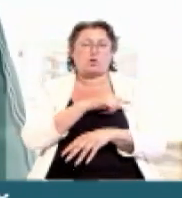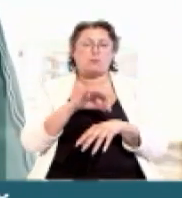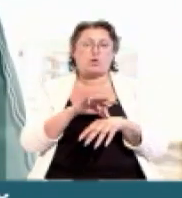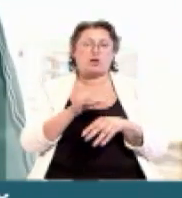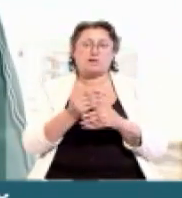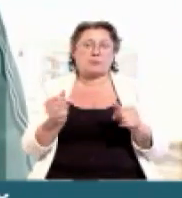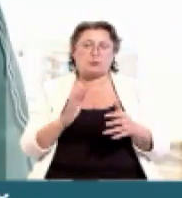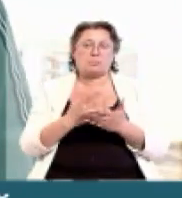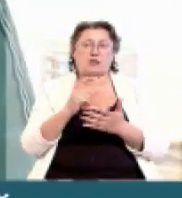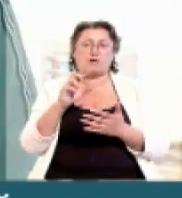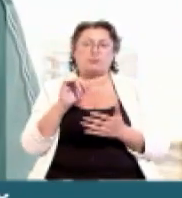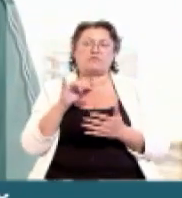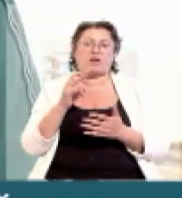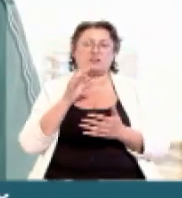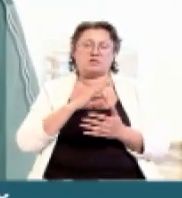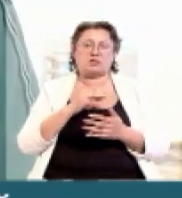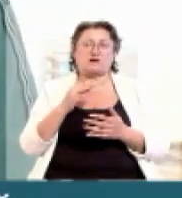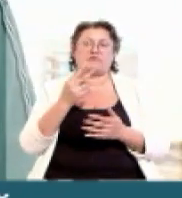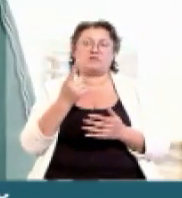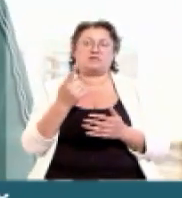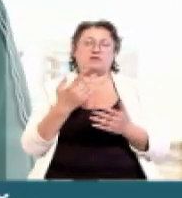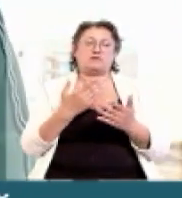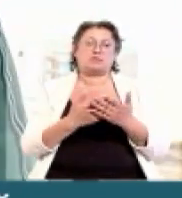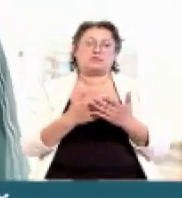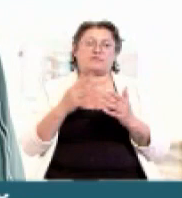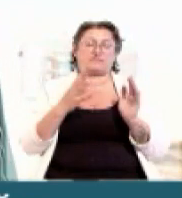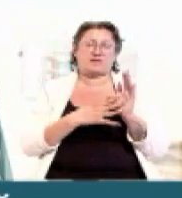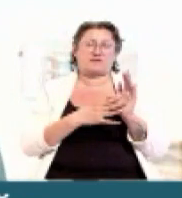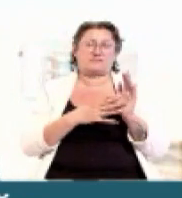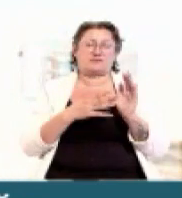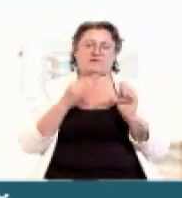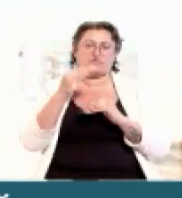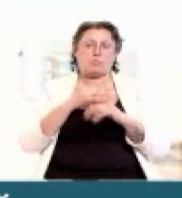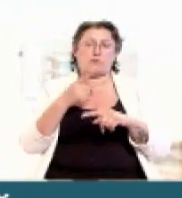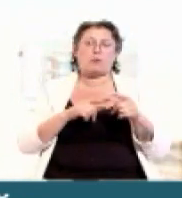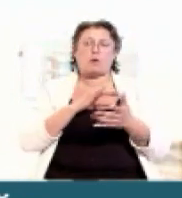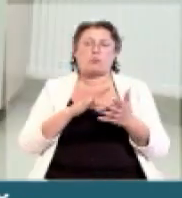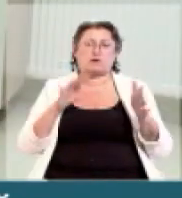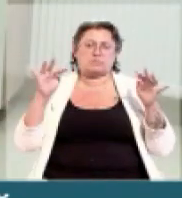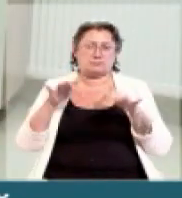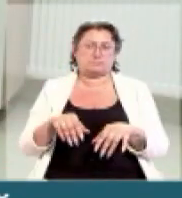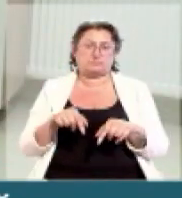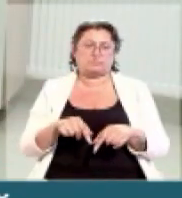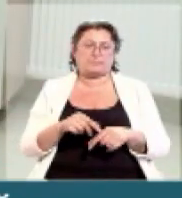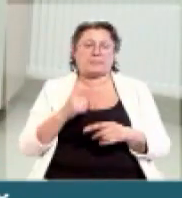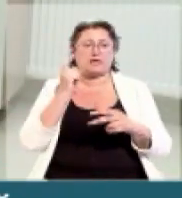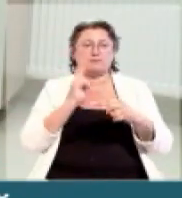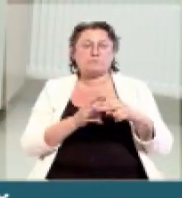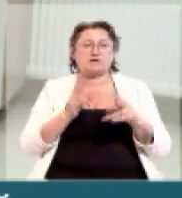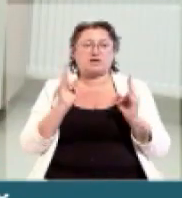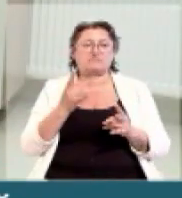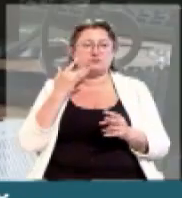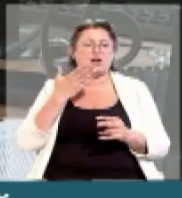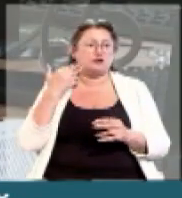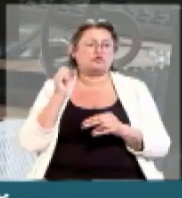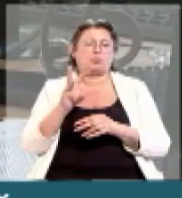проходит после ибуфена, допустим. И в 21:00 весь полгорода едет в травмпункт. Предупредить травму всегда легче,